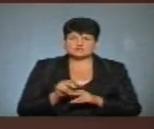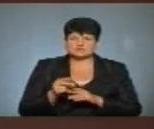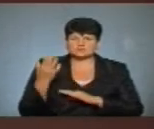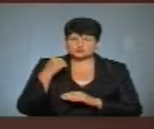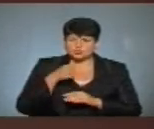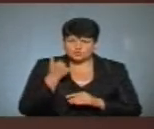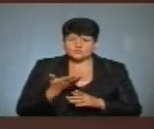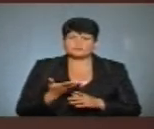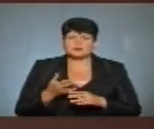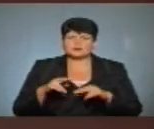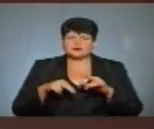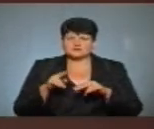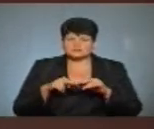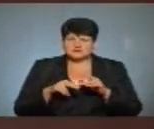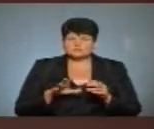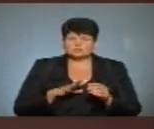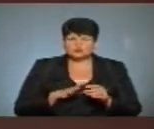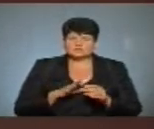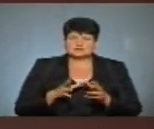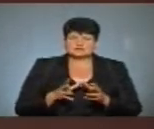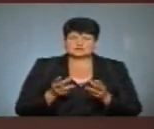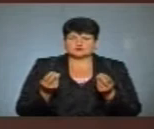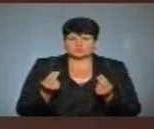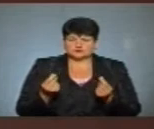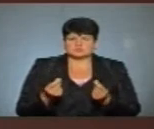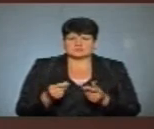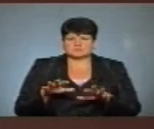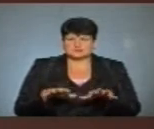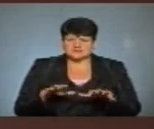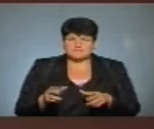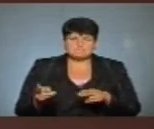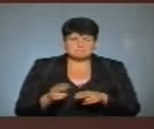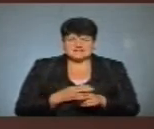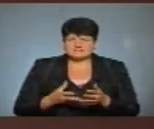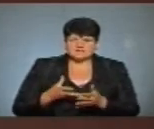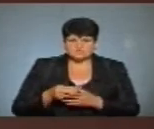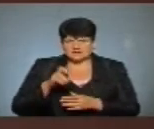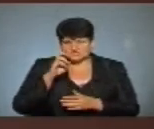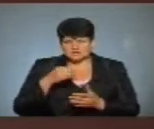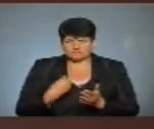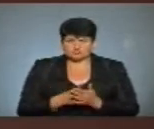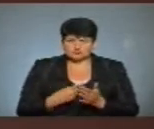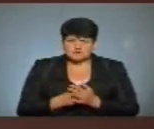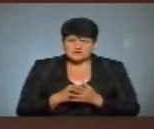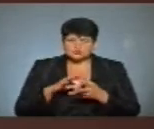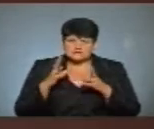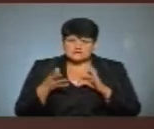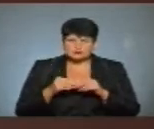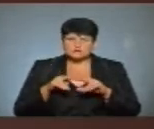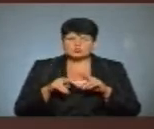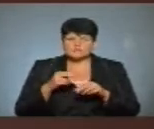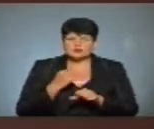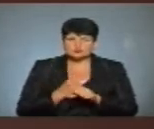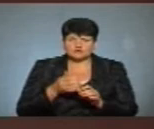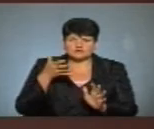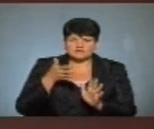Зведення мосту проводилося виключно за рахунок місцевих коштів без фінансування з державного бюджету. Загалом на будівельні роботи